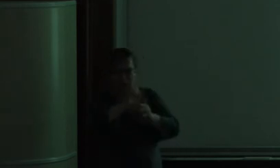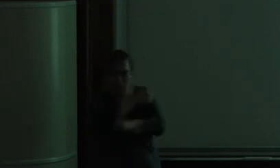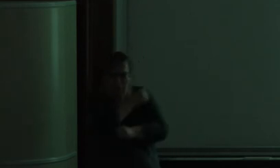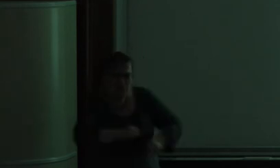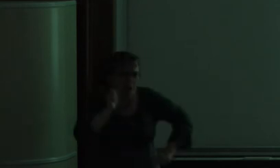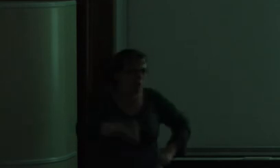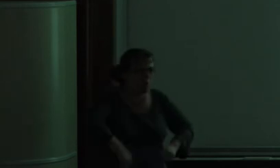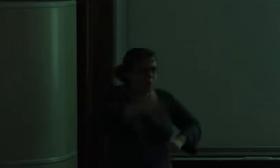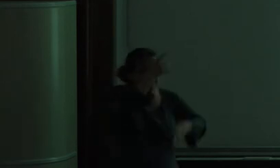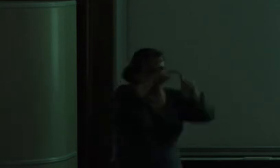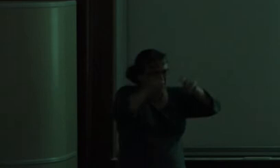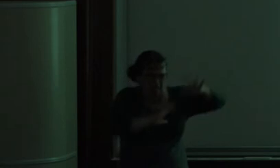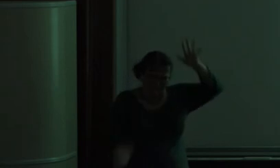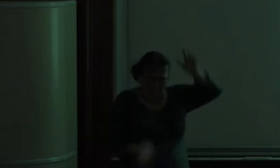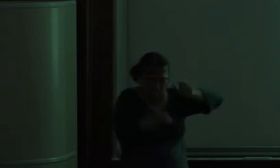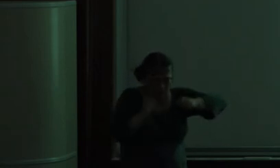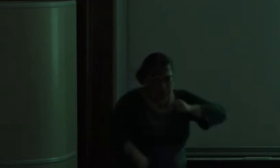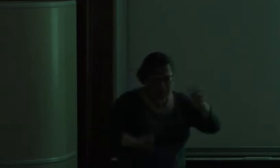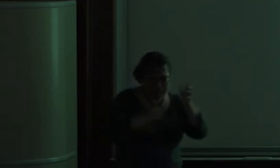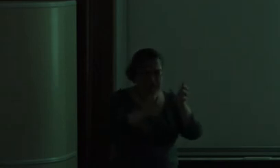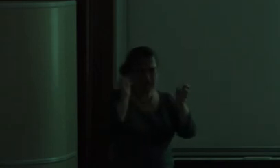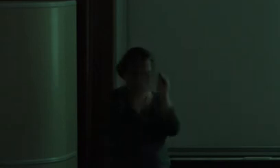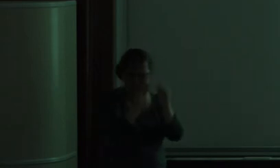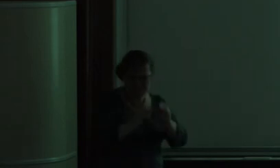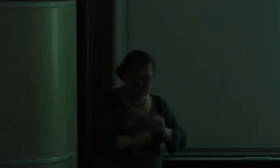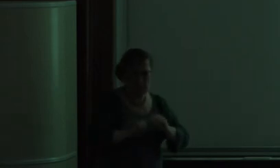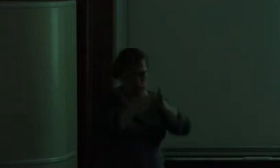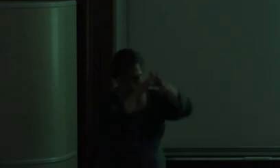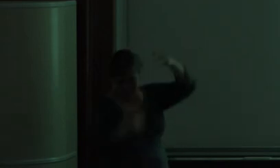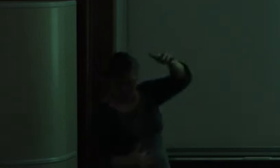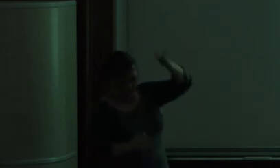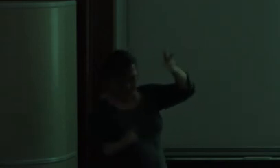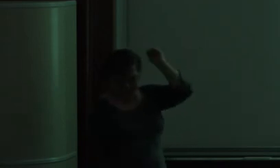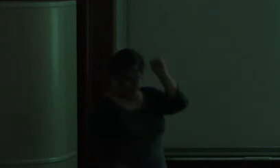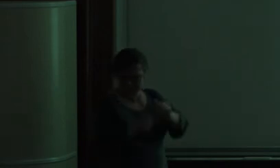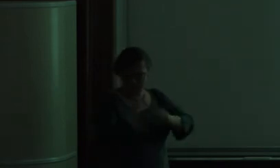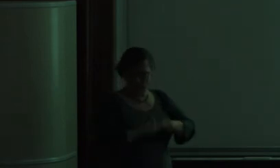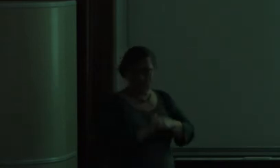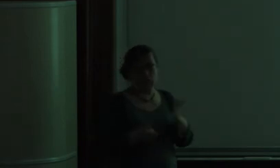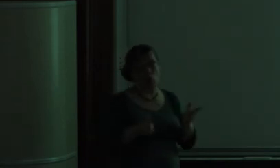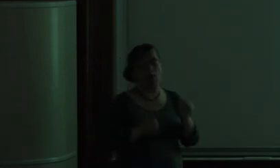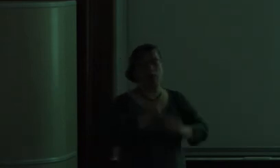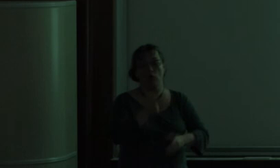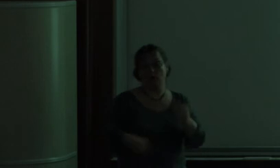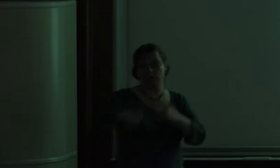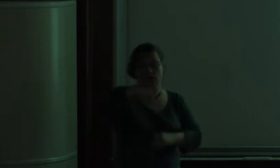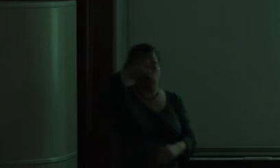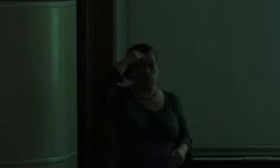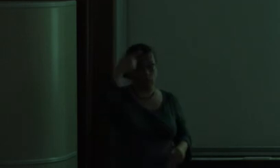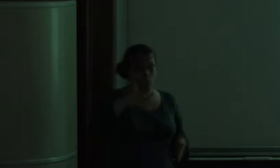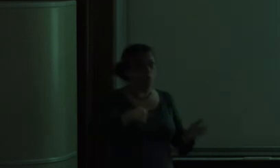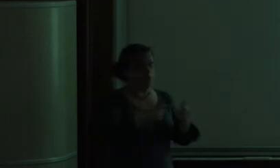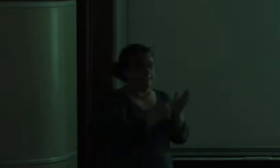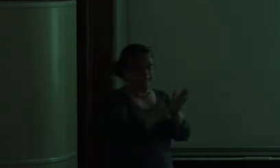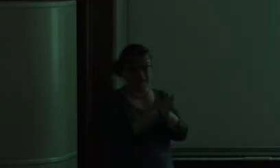lignes. Non, non, l'idée, c'est de vous dire que oui, tout cet écosystème d'itérabilité est compatible entre eux. Cette idée de flow, vous pouvez